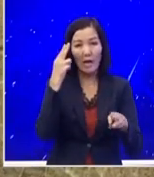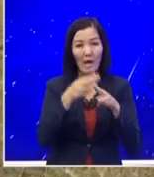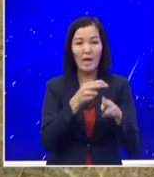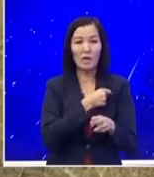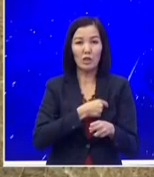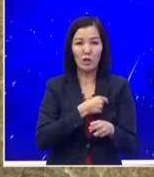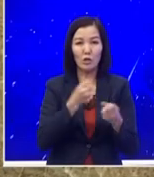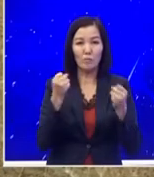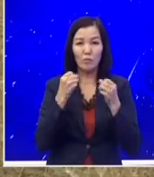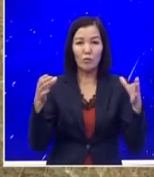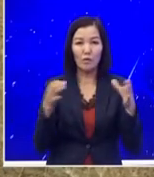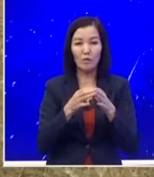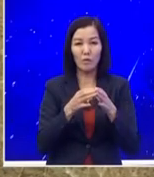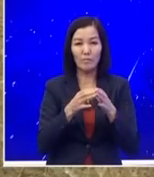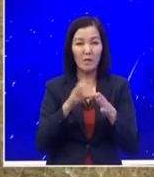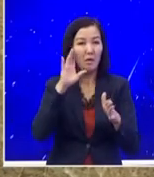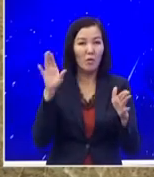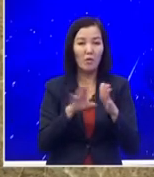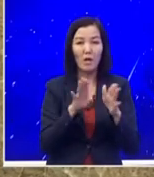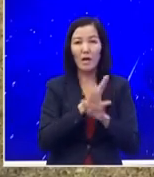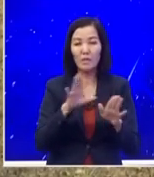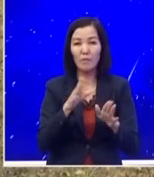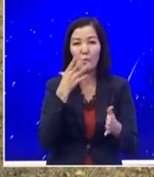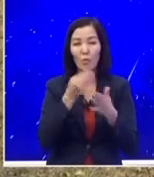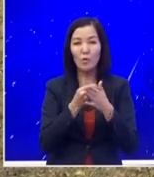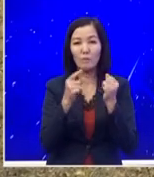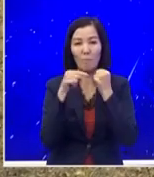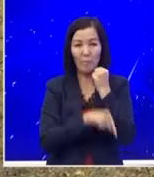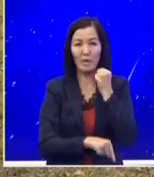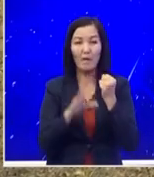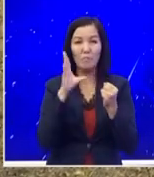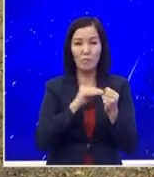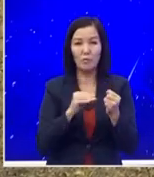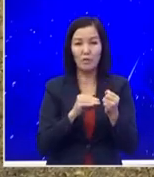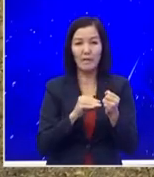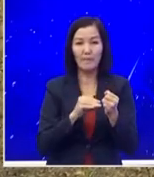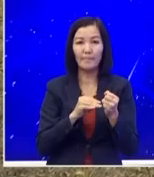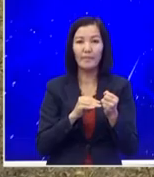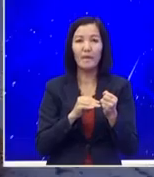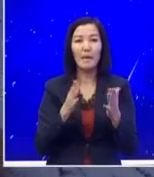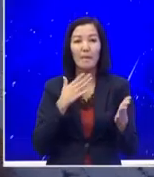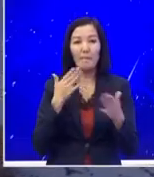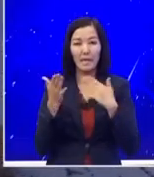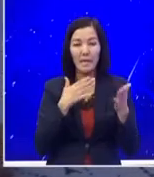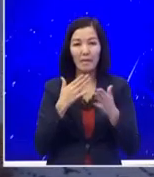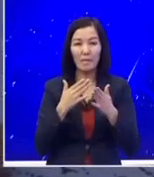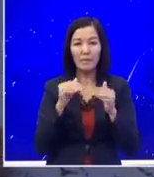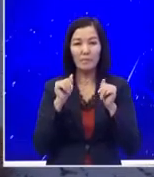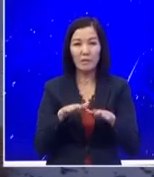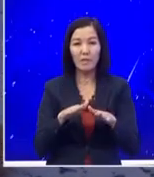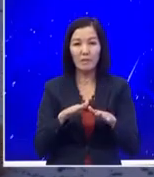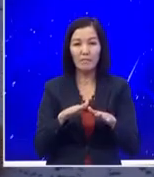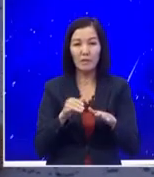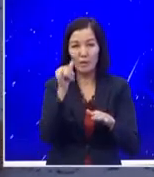спорт клуб ұжымы пікіріне құлақ аспай, коммерциялық мақсат көп кеткенміз. Өзара пікір алмасып, ортақ шешім қабылдауға құлқы